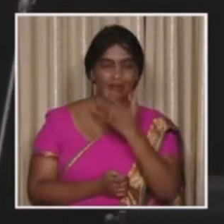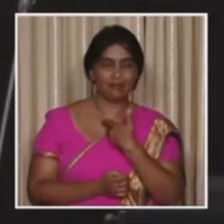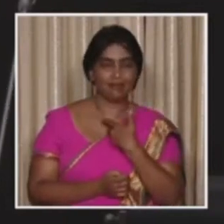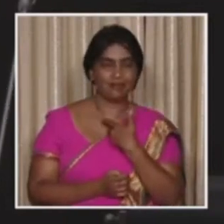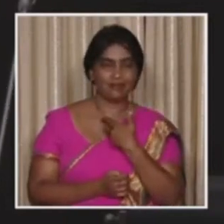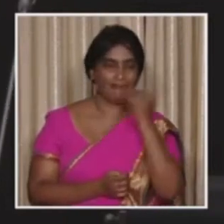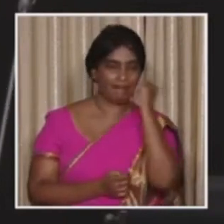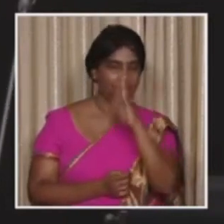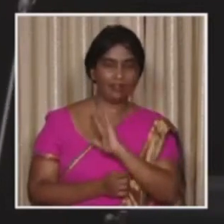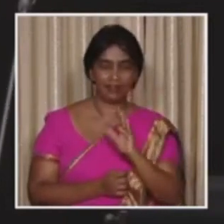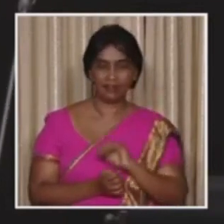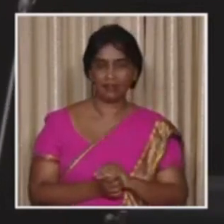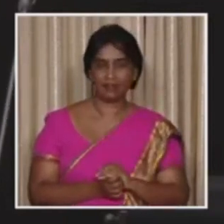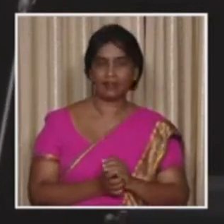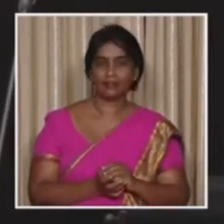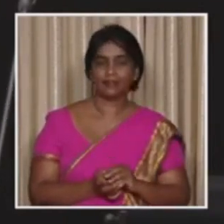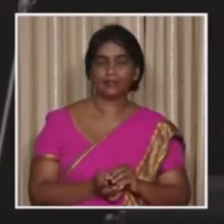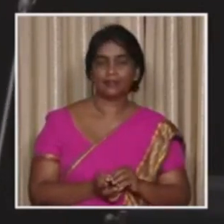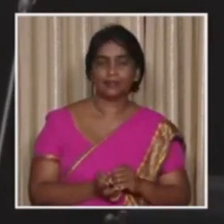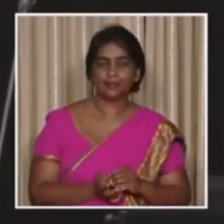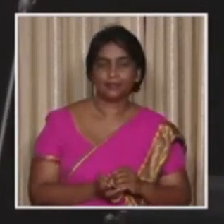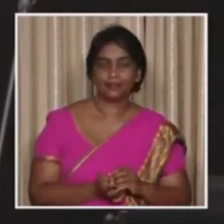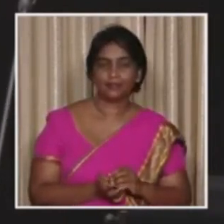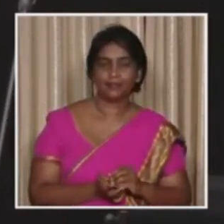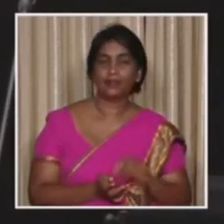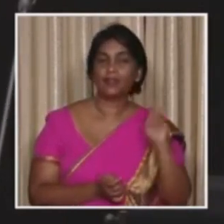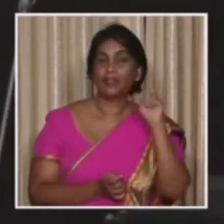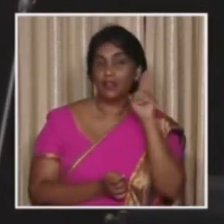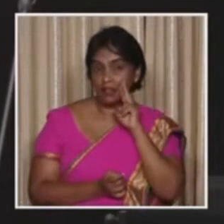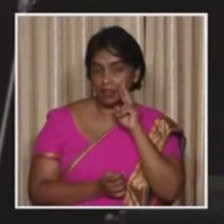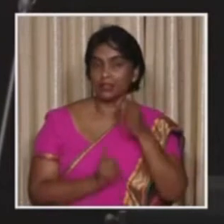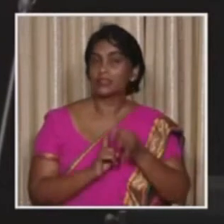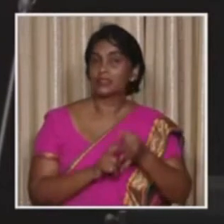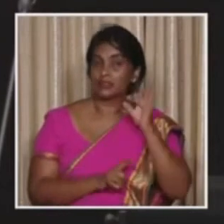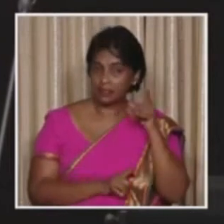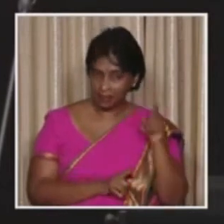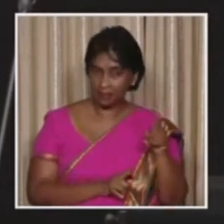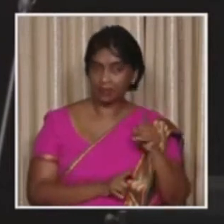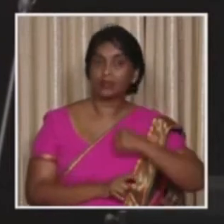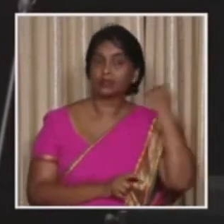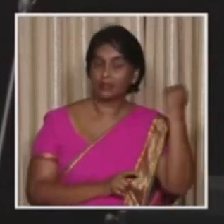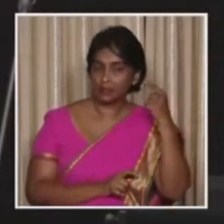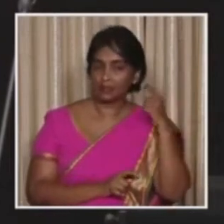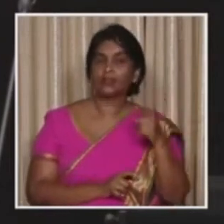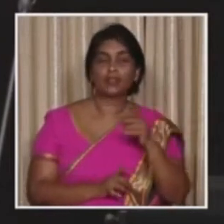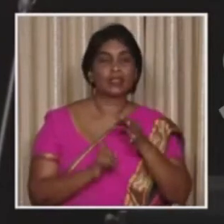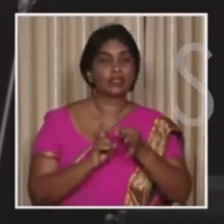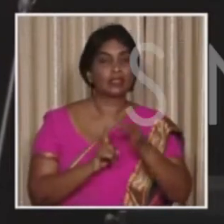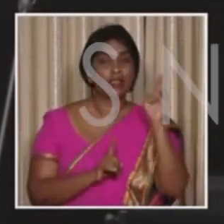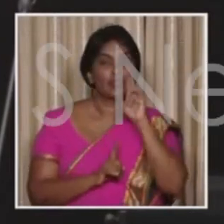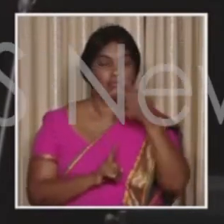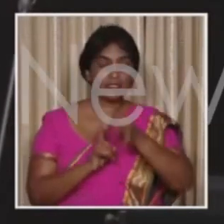මම ඔබතුමාව එහෙම අපහසුතාවයකටපත් කරන්න කැමති නැහැ. ඒ නිසා රනිල් වික්‍රමසිංහ ජනාධිපතිතුමාට කතා කරලා රනිල්